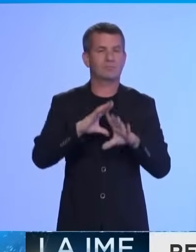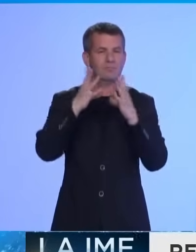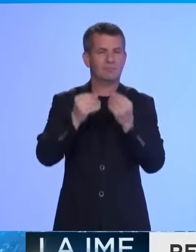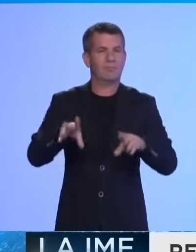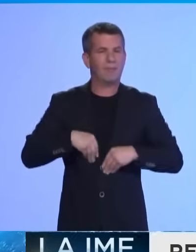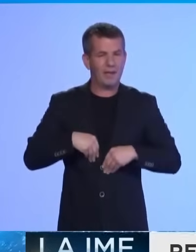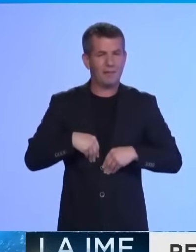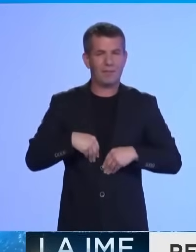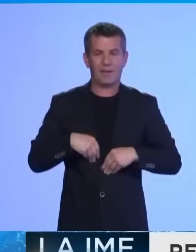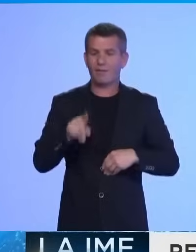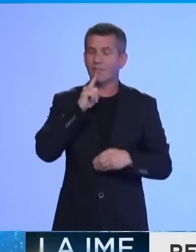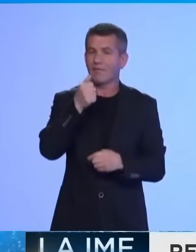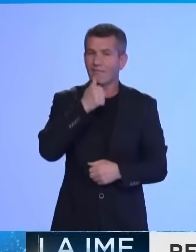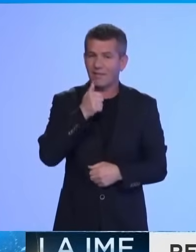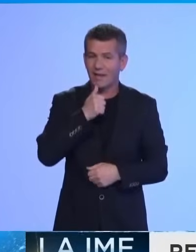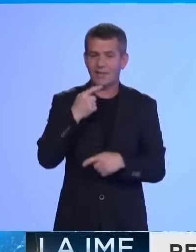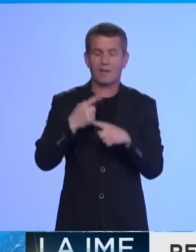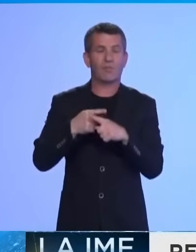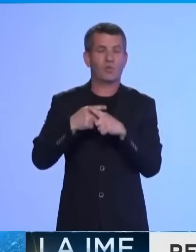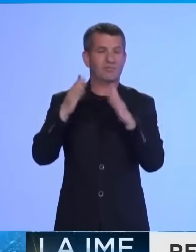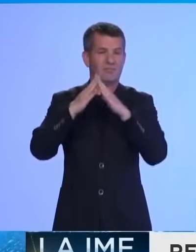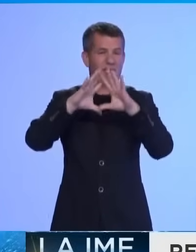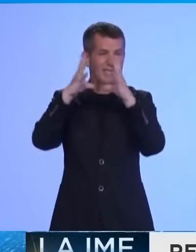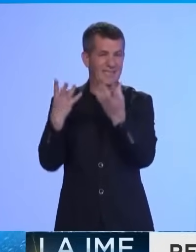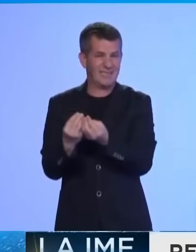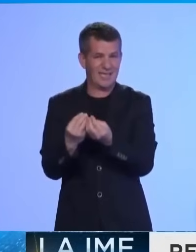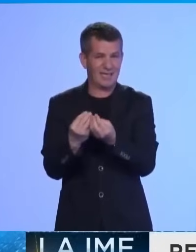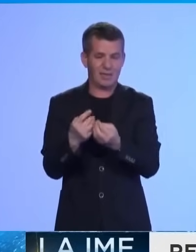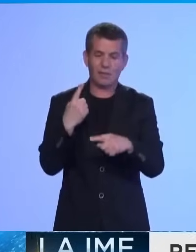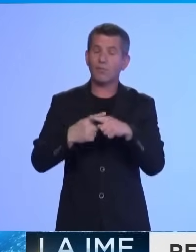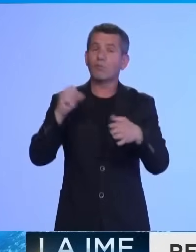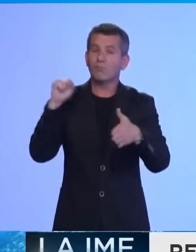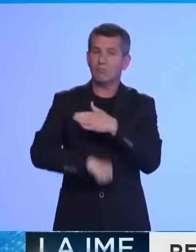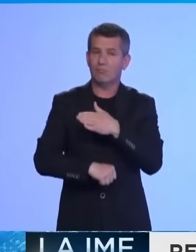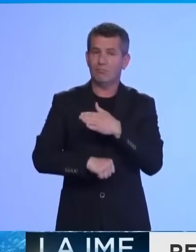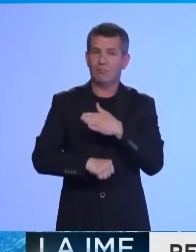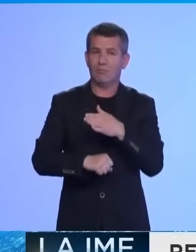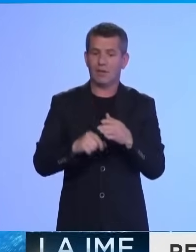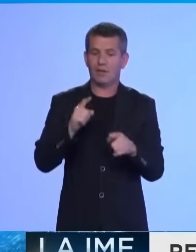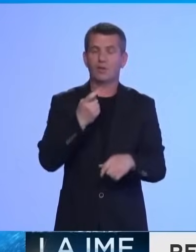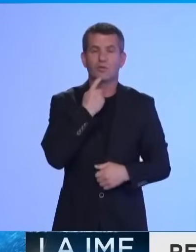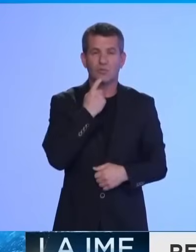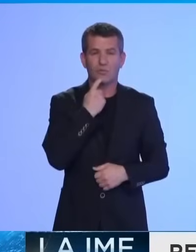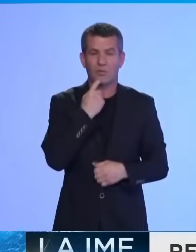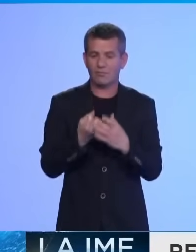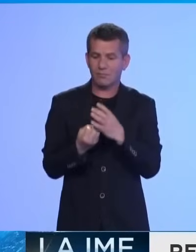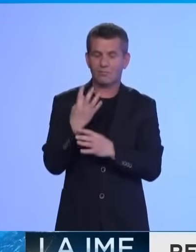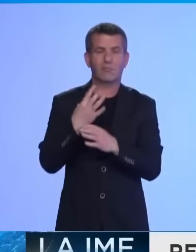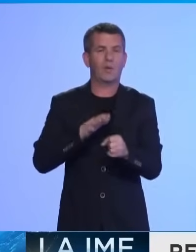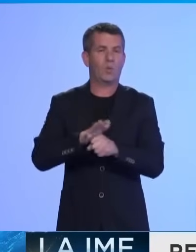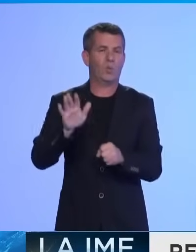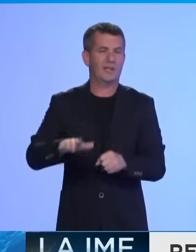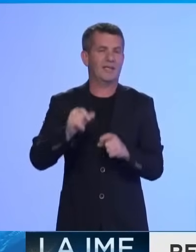qëndrueshëm dhe duke zgjidhur çështjen e pronës dhe do duhet të dënon të ashpër gjuhën e deputetëve që ndërtojnë narracion kundër